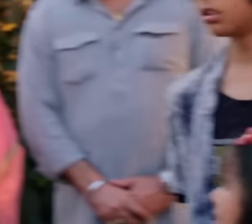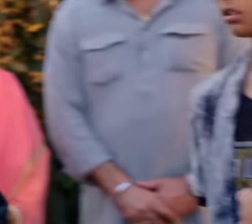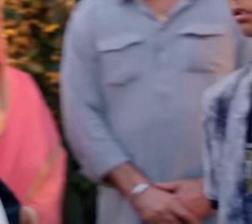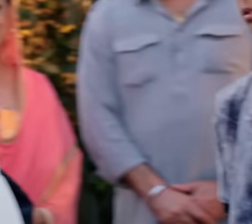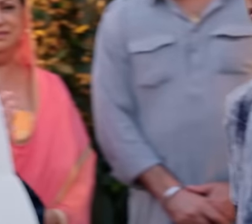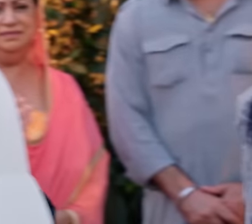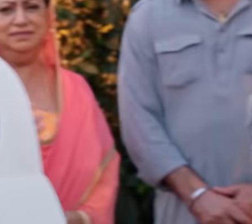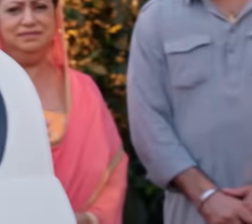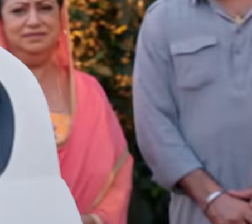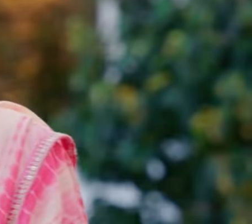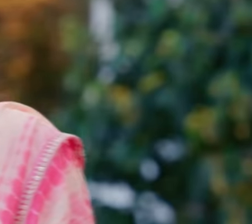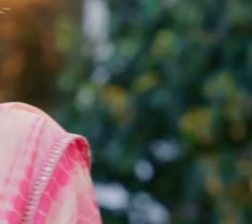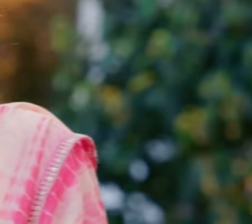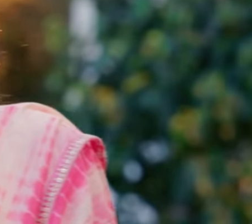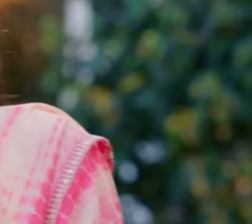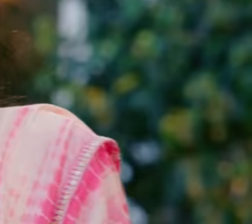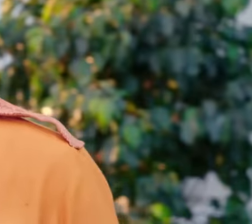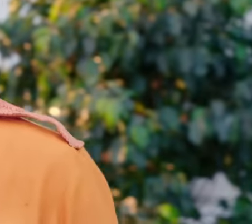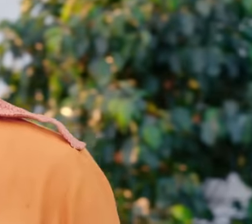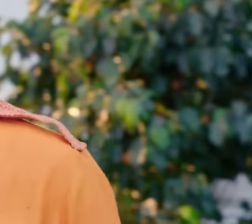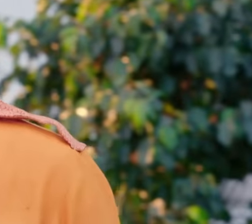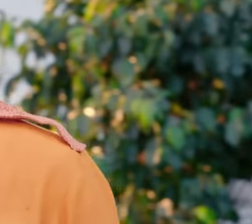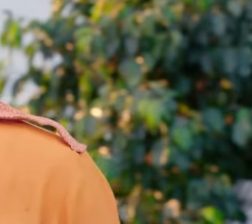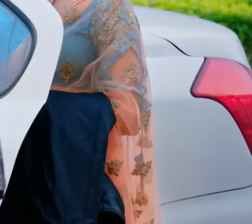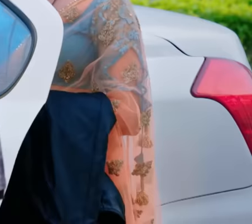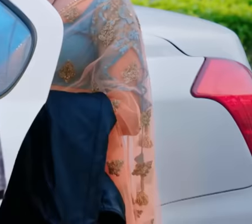तू ही मेरा खुदा।